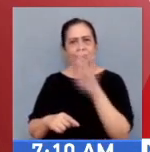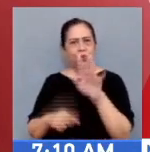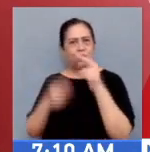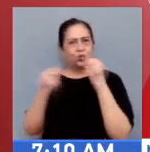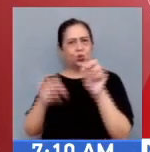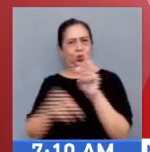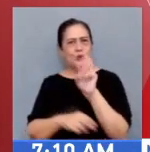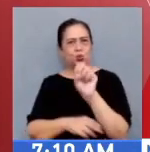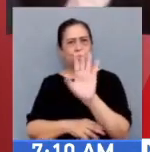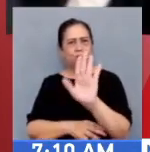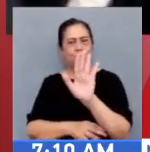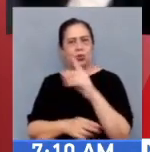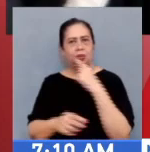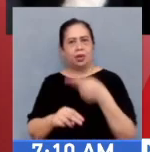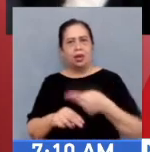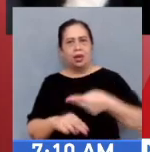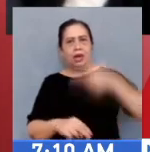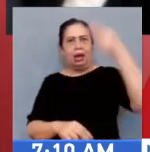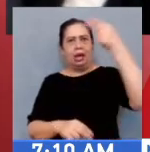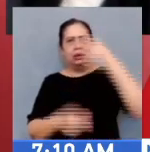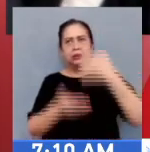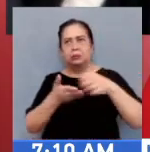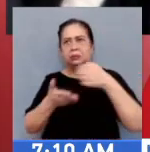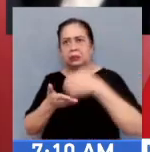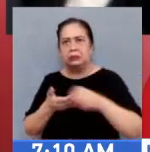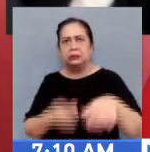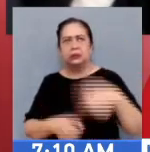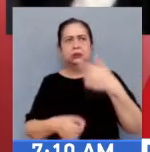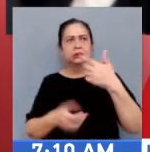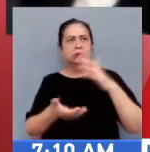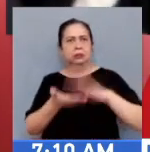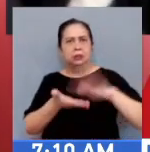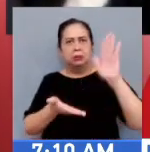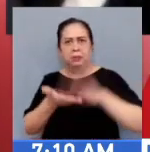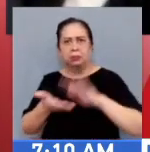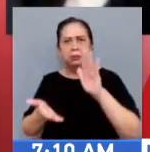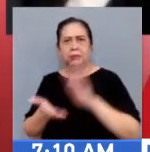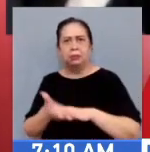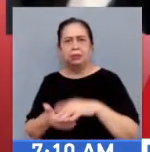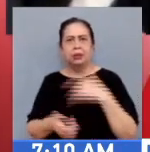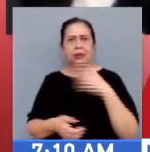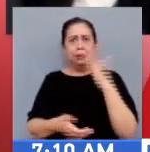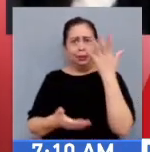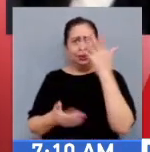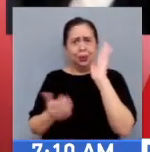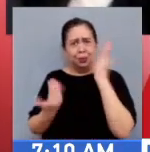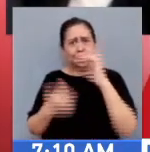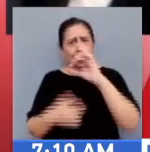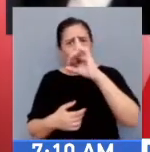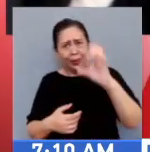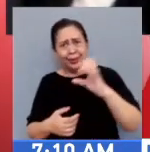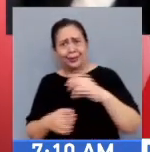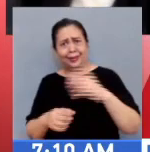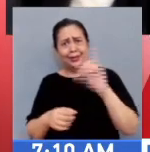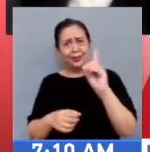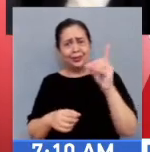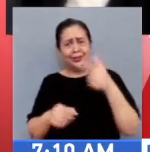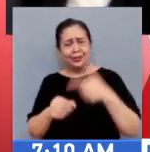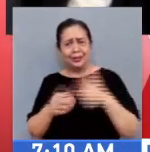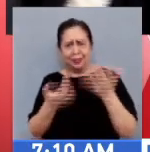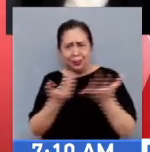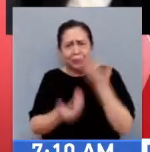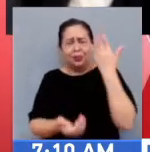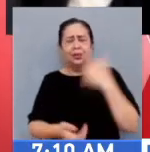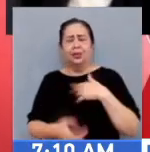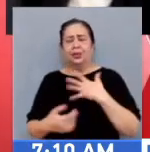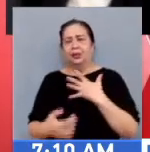ang taas-taas na mga bilihin. Opo. Parang yung, magiging 100 na per liter yung diesel, di ba? Opo. Naku, ang sakit na ano.